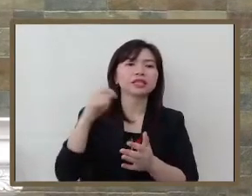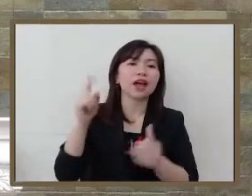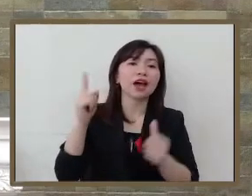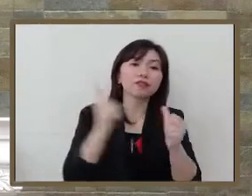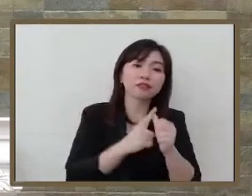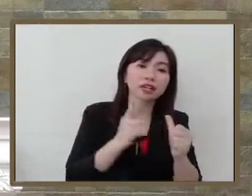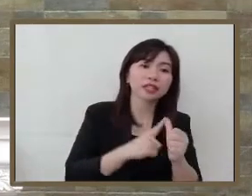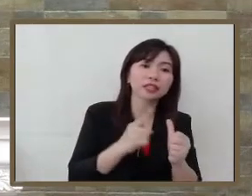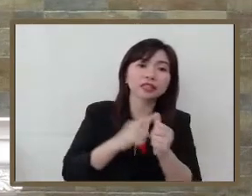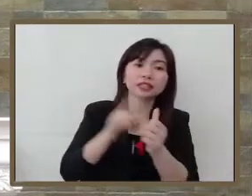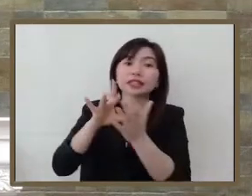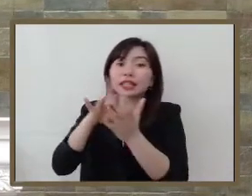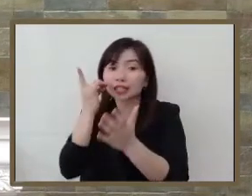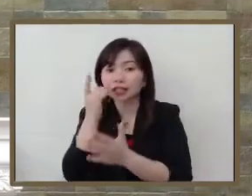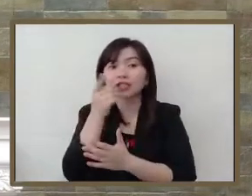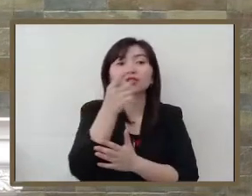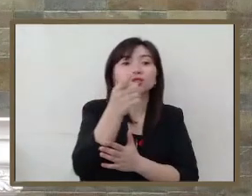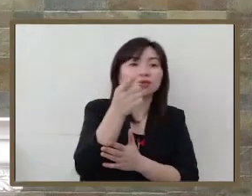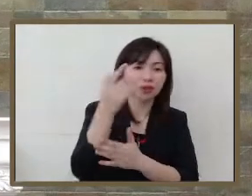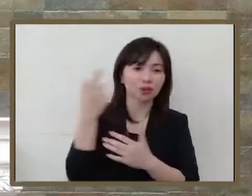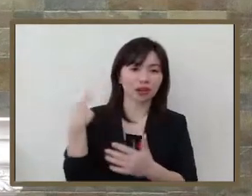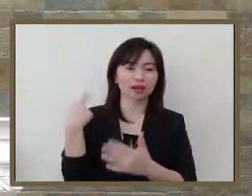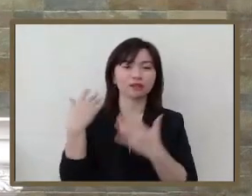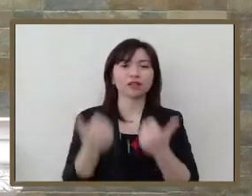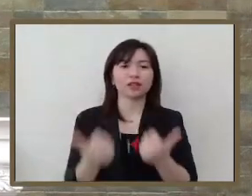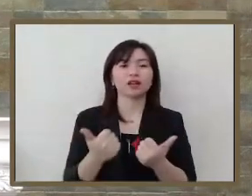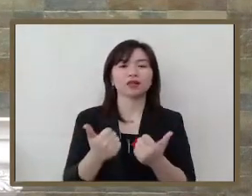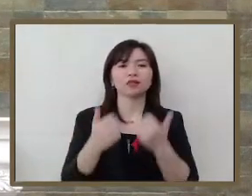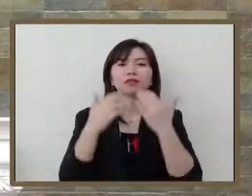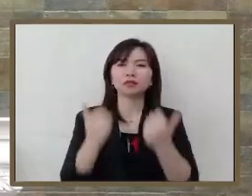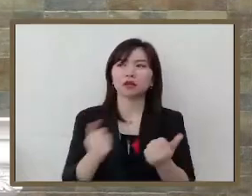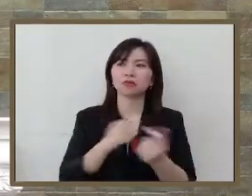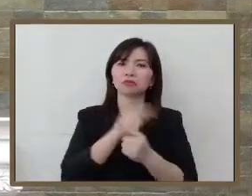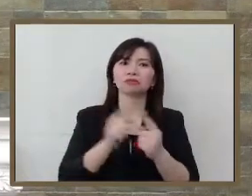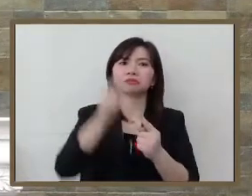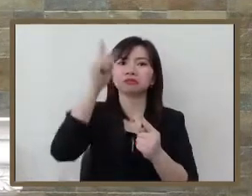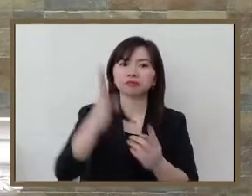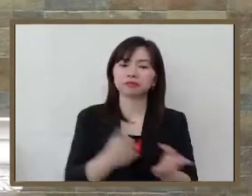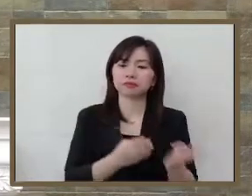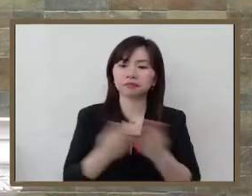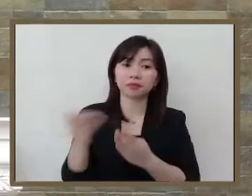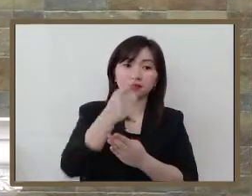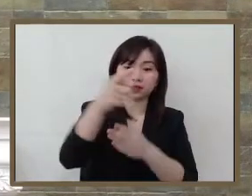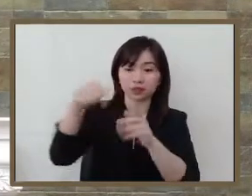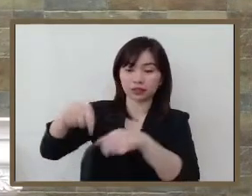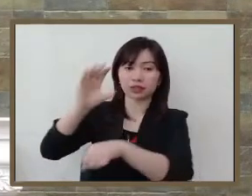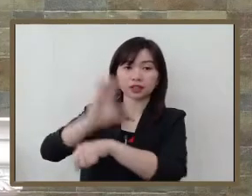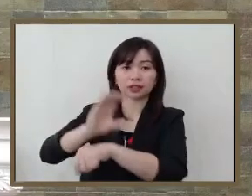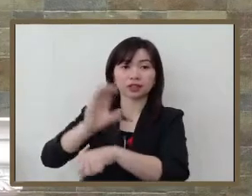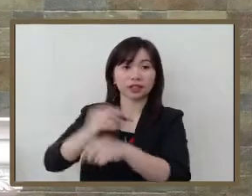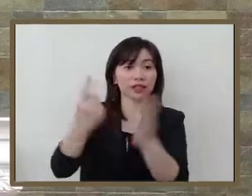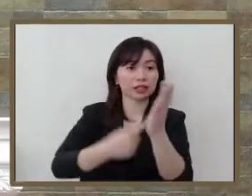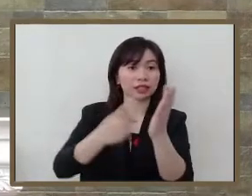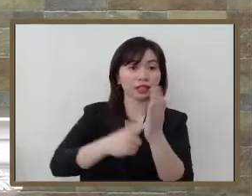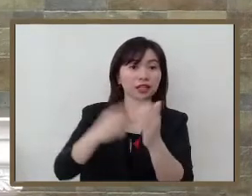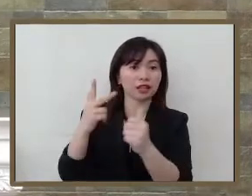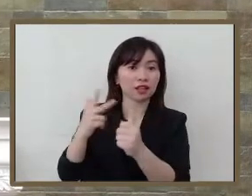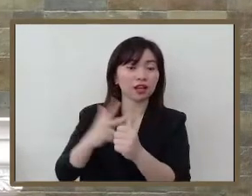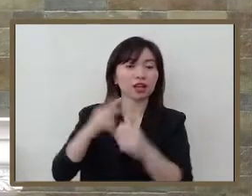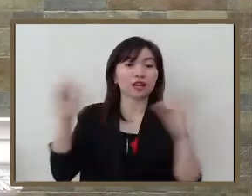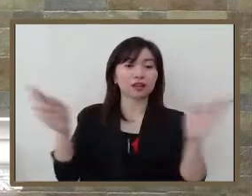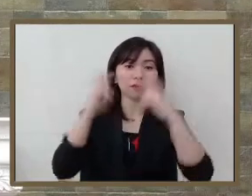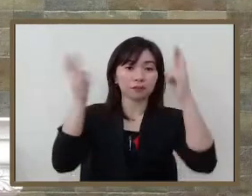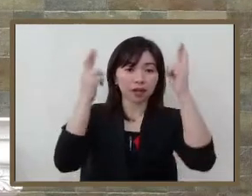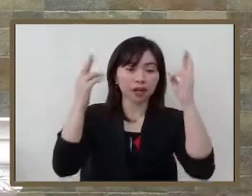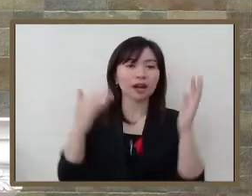mong sasayangin. Kaya ngayon, dinala ka ng Diyos sa inyo, dito sa Third Baptist Youth Revival, God